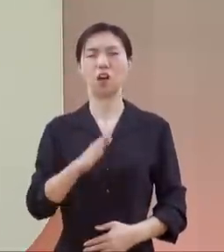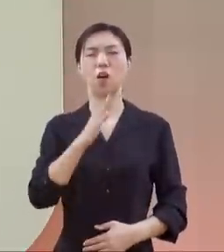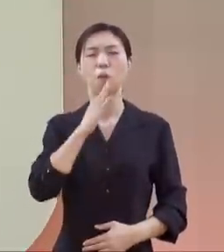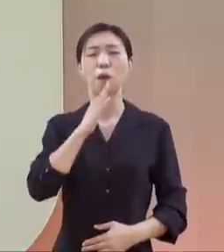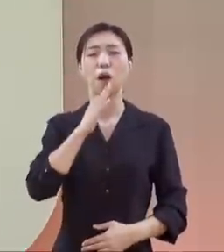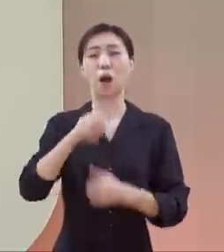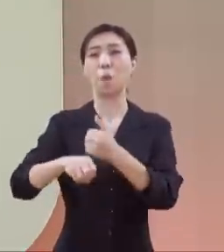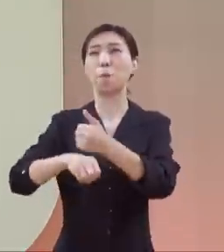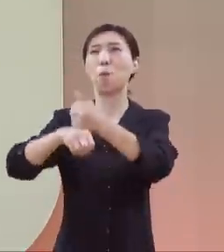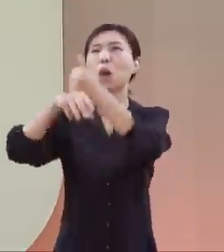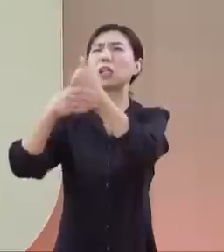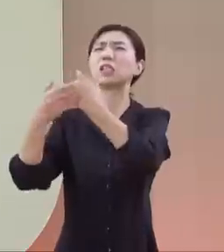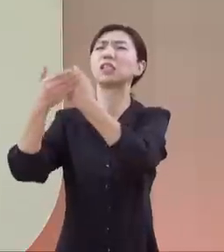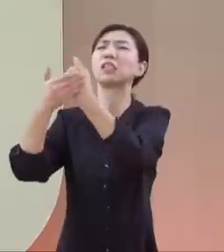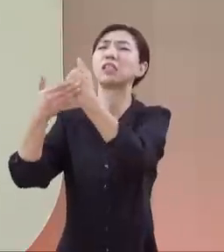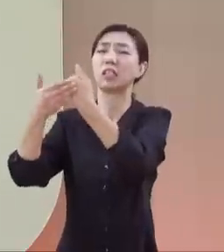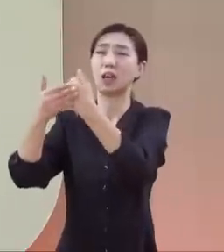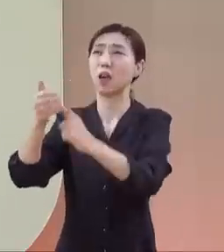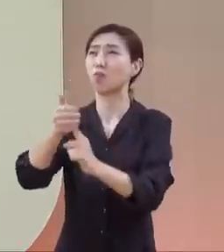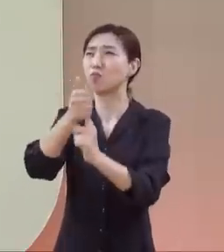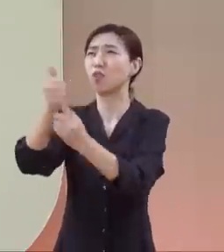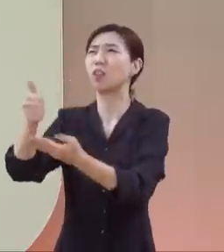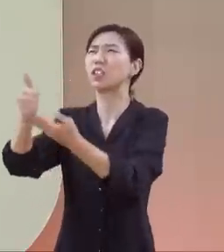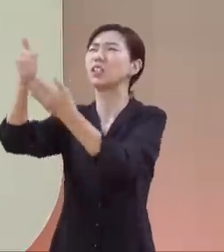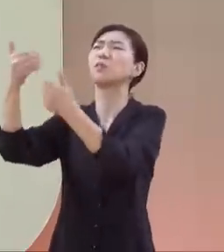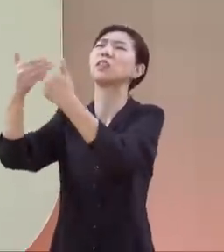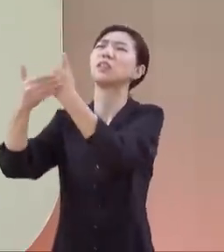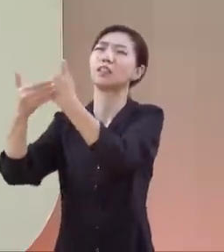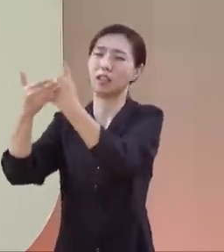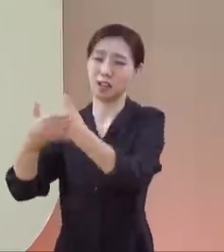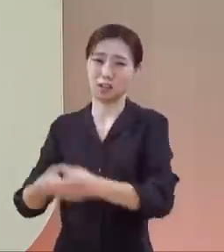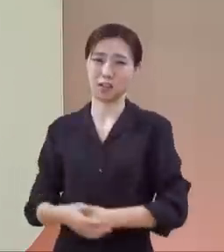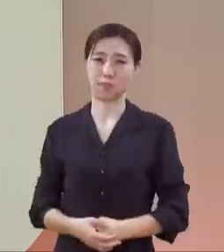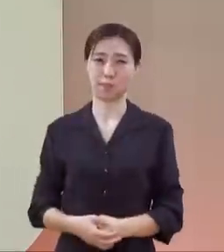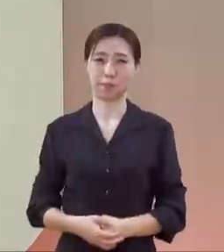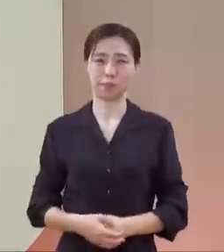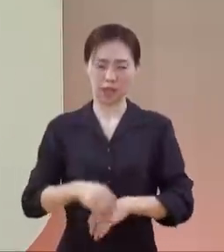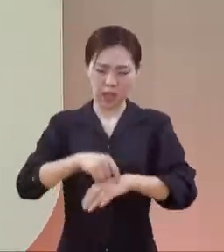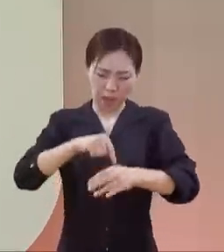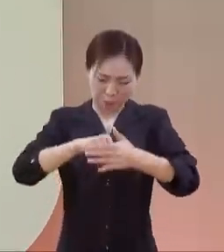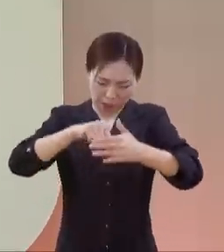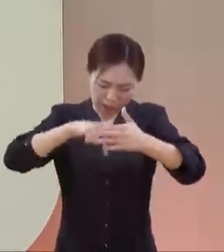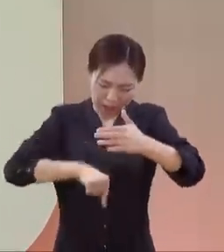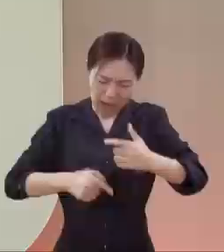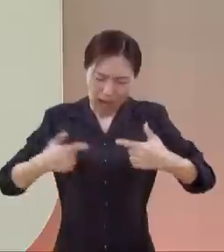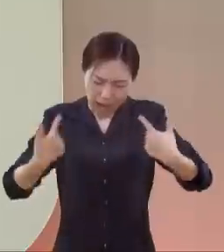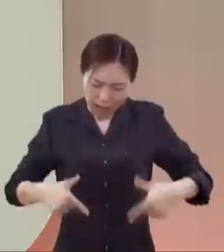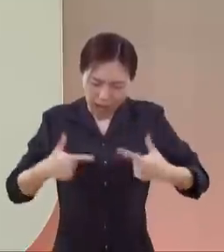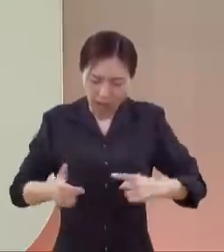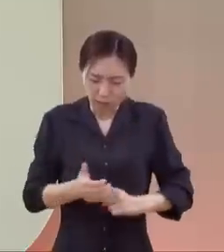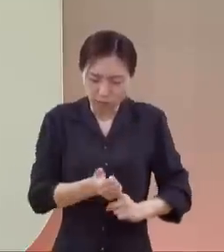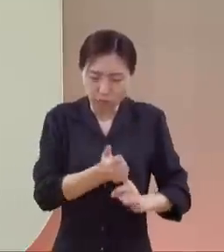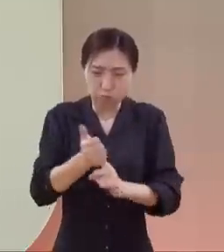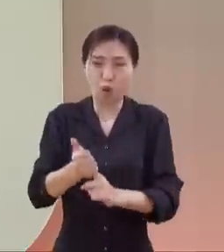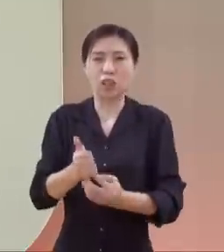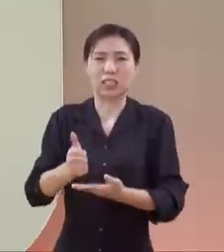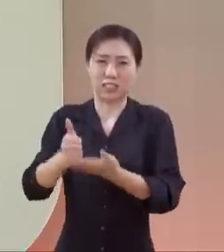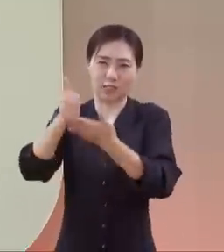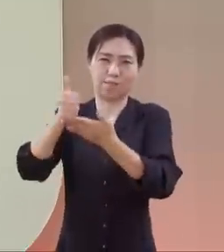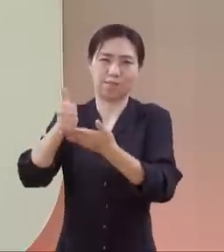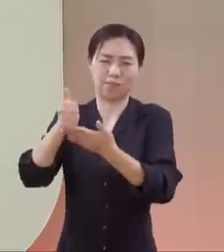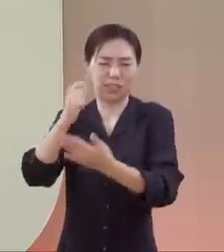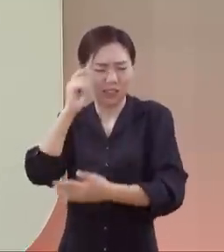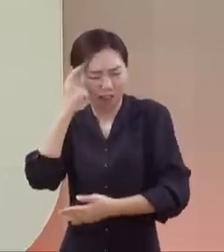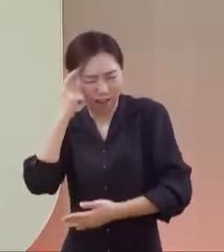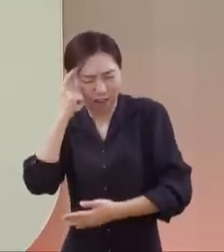힘입니다 늘 부처님을 마음에 늘 불보 삶을 마음에 모시고 꾸준히